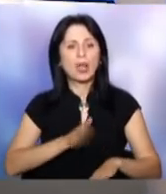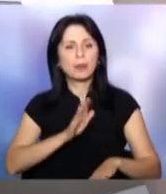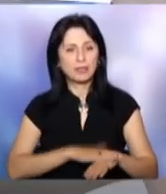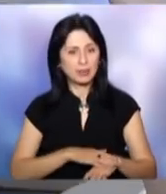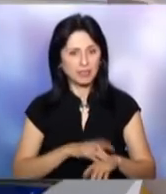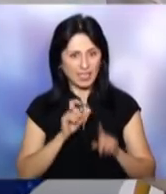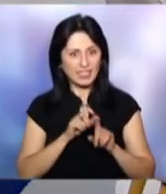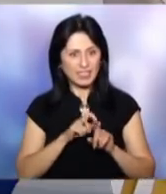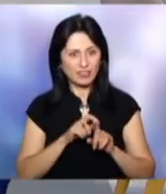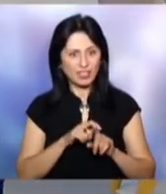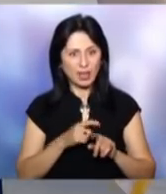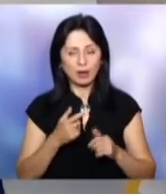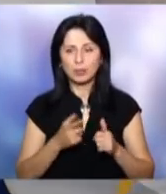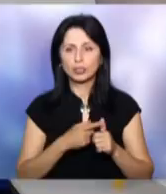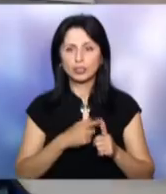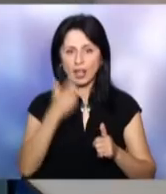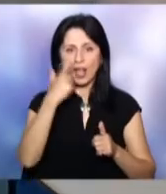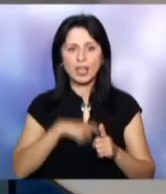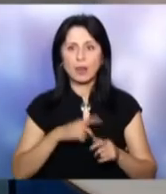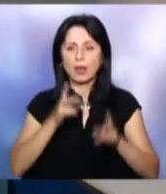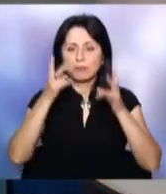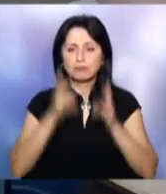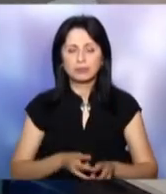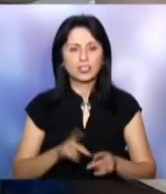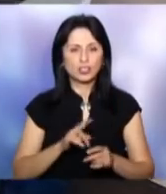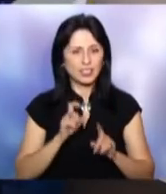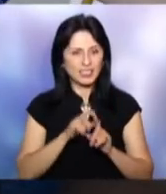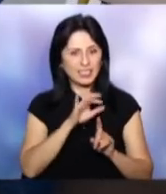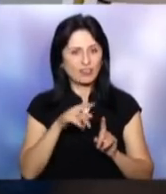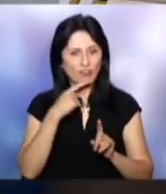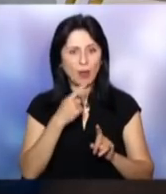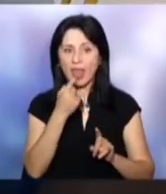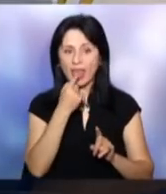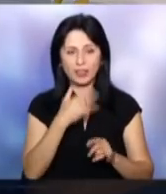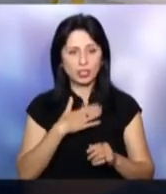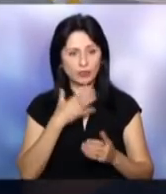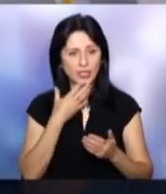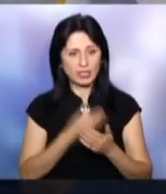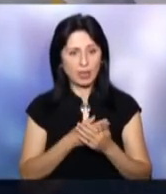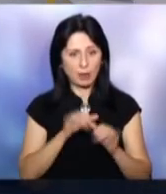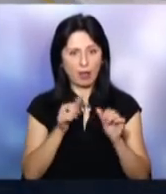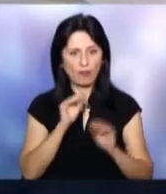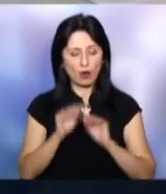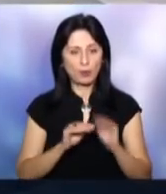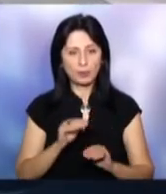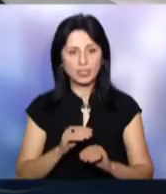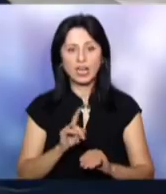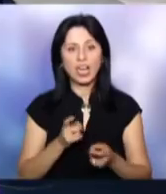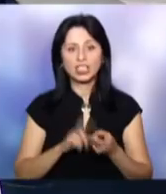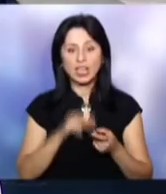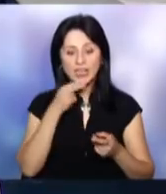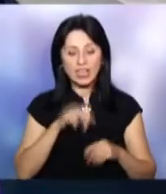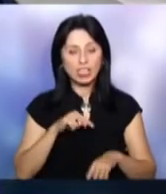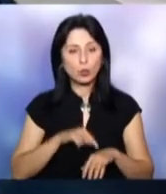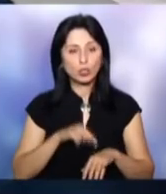ხო? წელში გადამტეხა რაღაც მოვლენა. ძალიან ბევრ რამეს ჩვენი ენა ძალიან ლამაზად აფორმებს. Რაც შეეხება